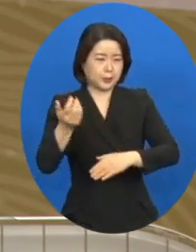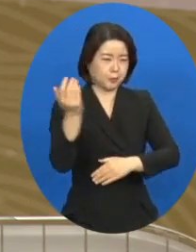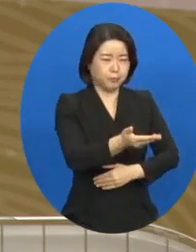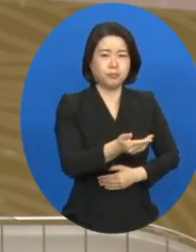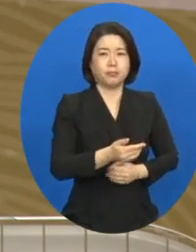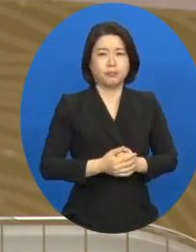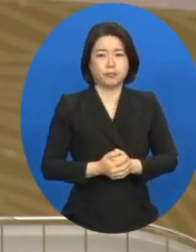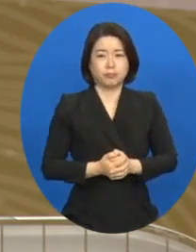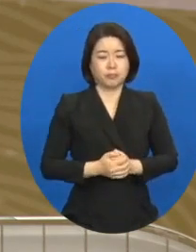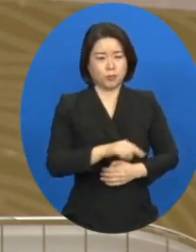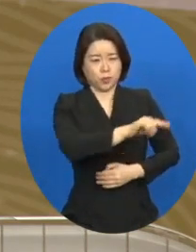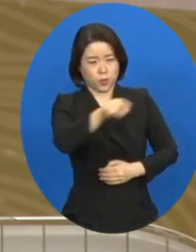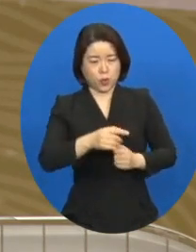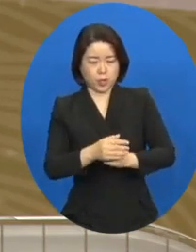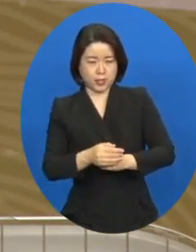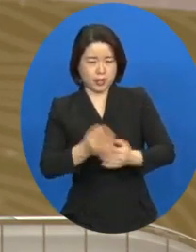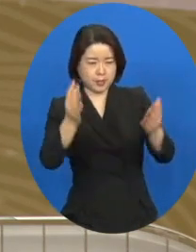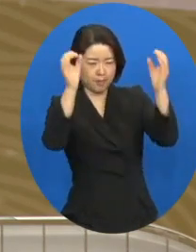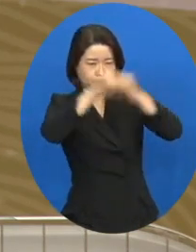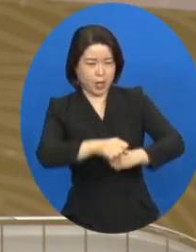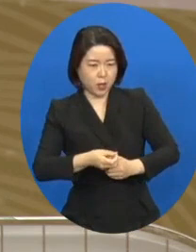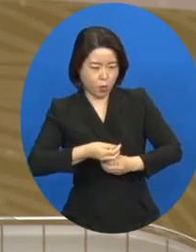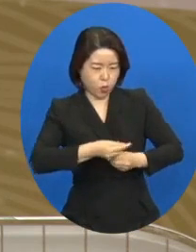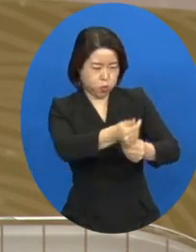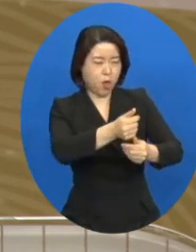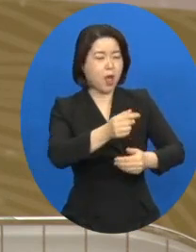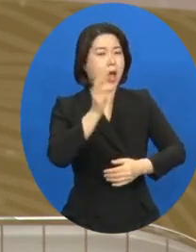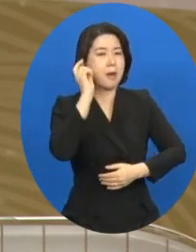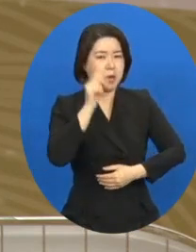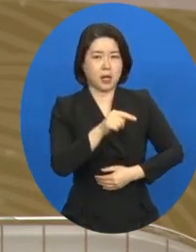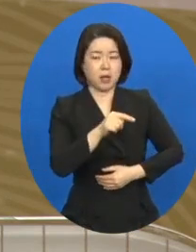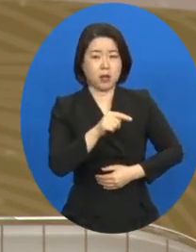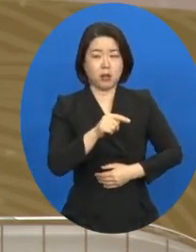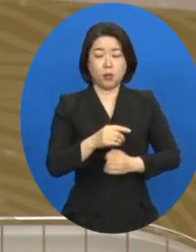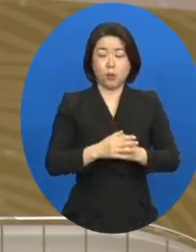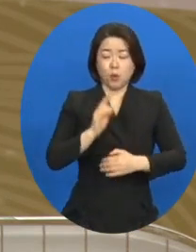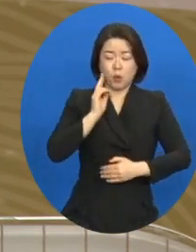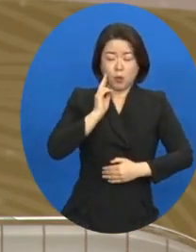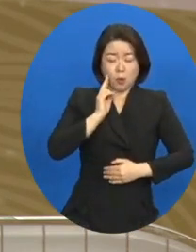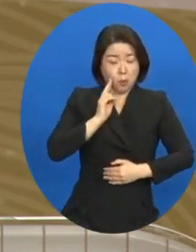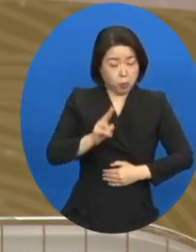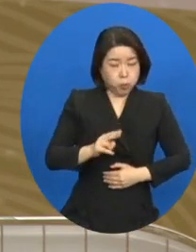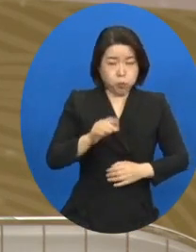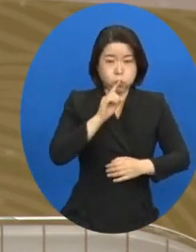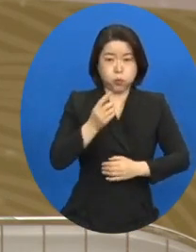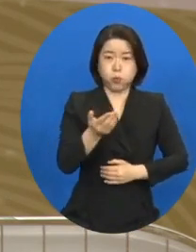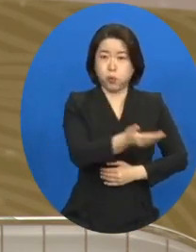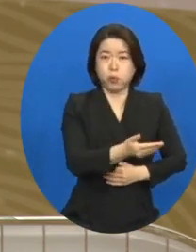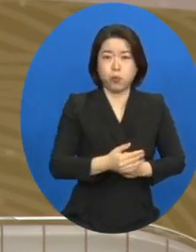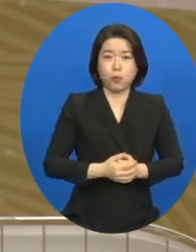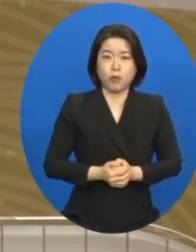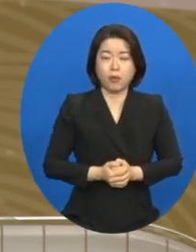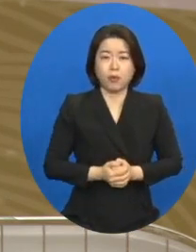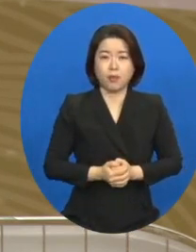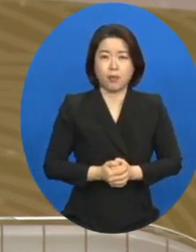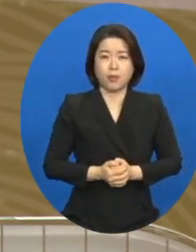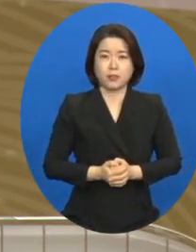내리시고 너희들을 멸망시키고 말 것이다. 끔찍한 말을 하는 거예요.